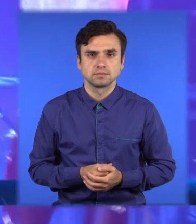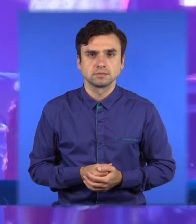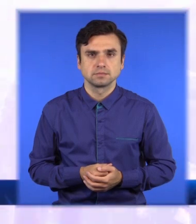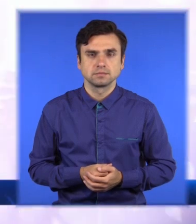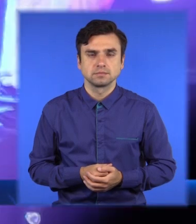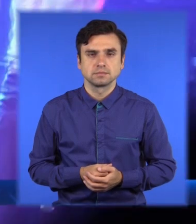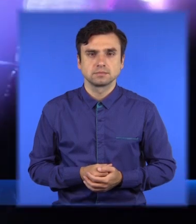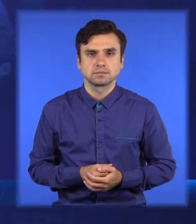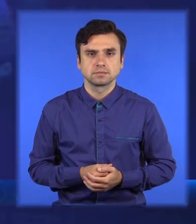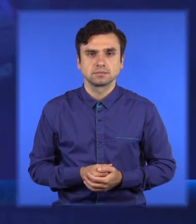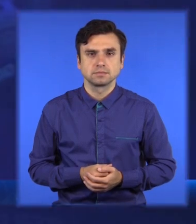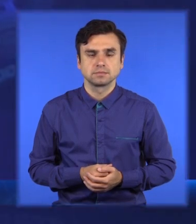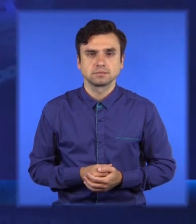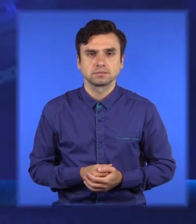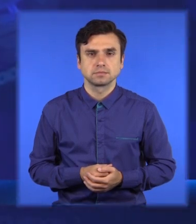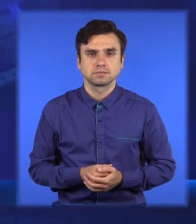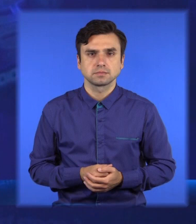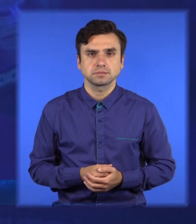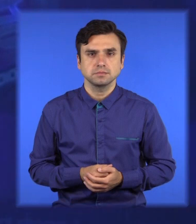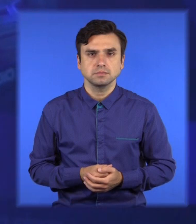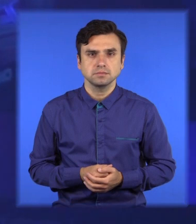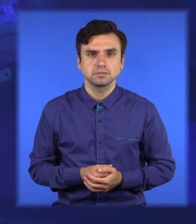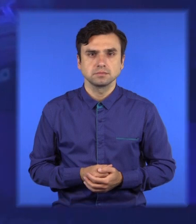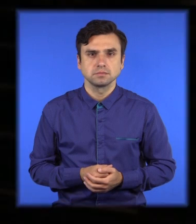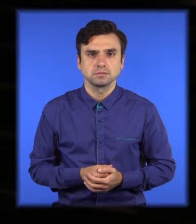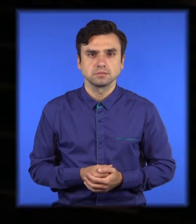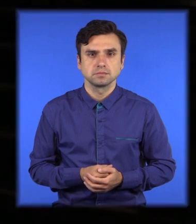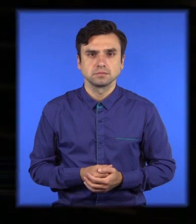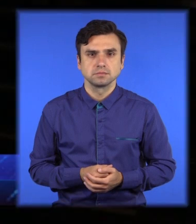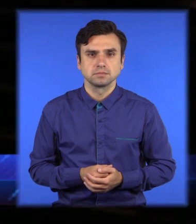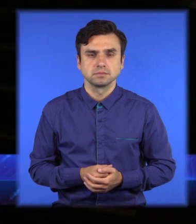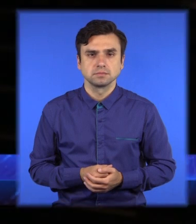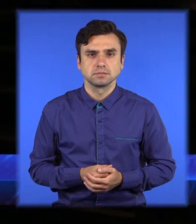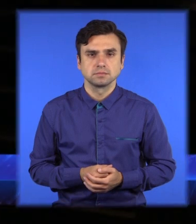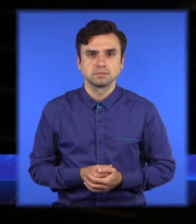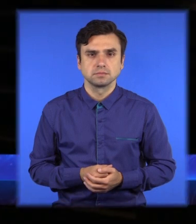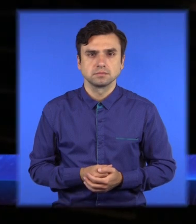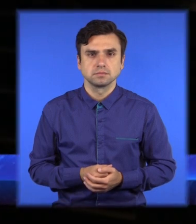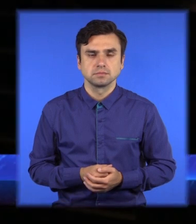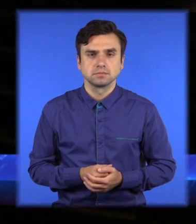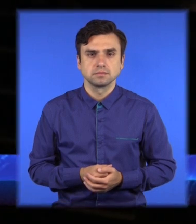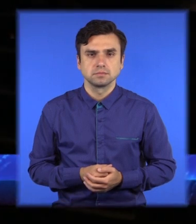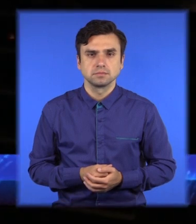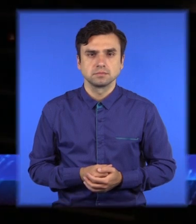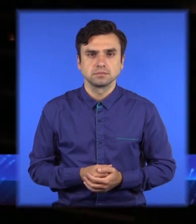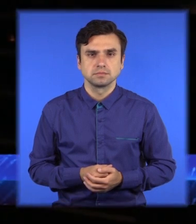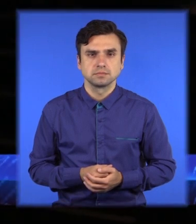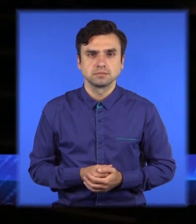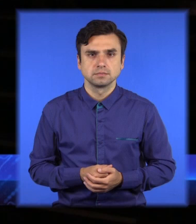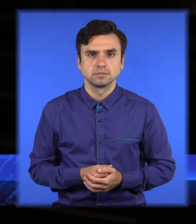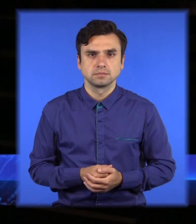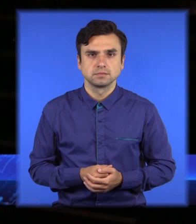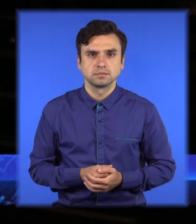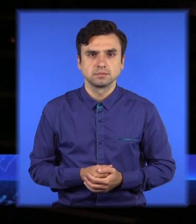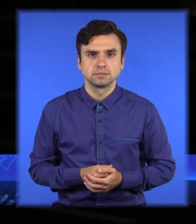яка повністю віддається сцені, фанатам та улюбленій справі. Сегодняшний концерт – это переплюнул